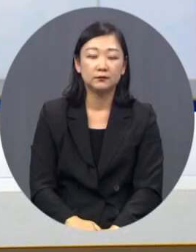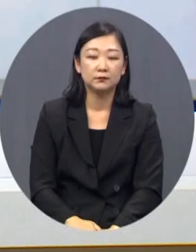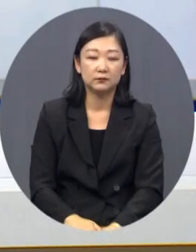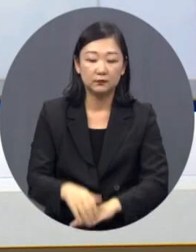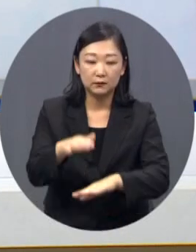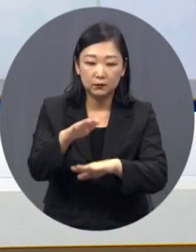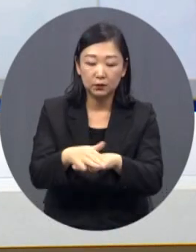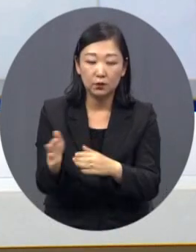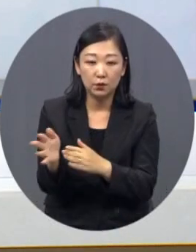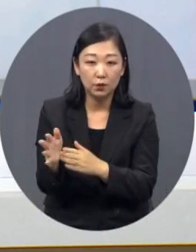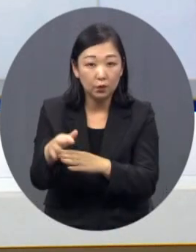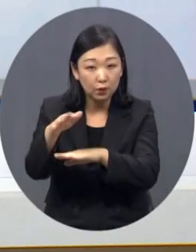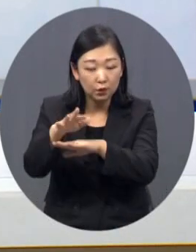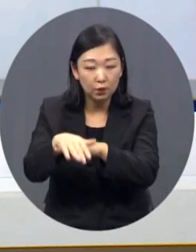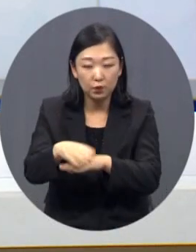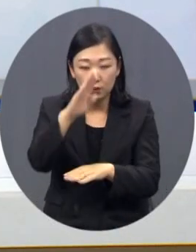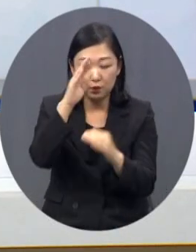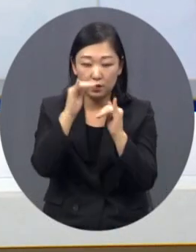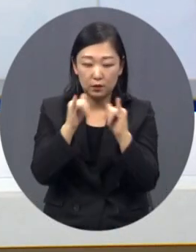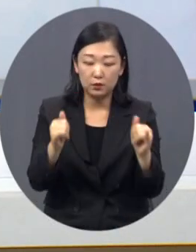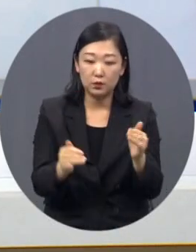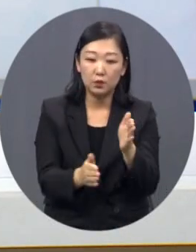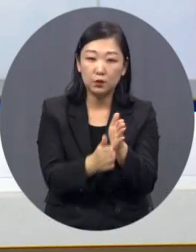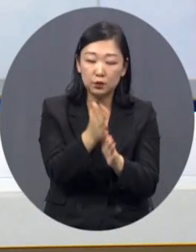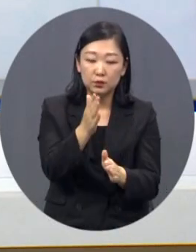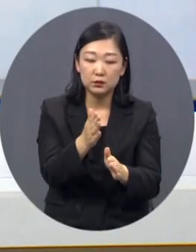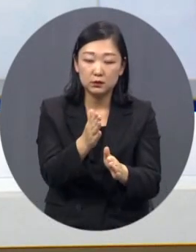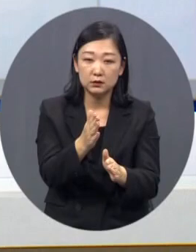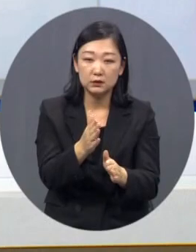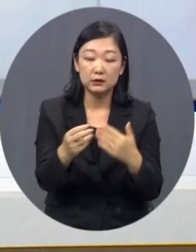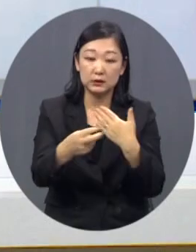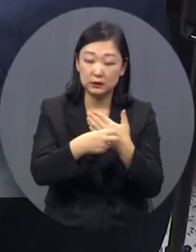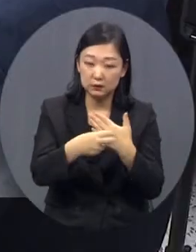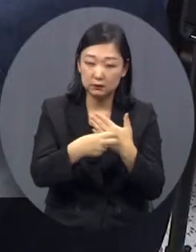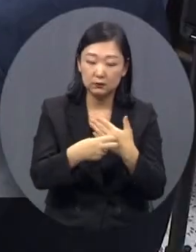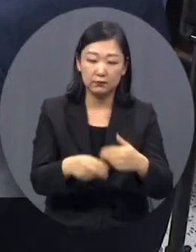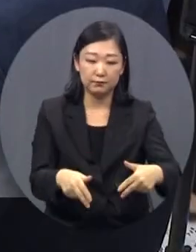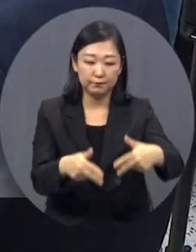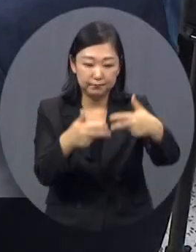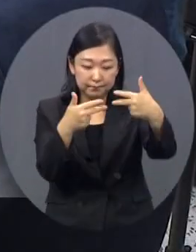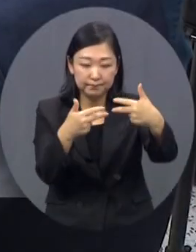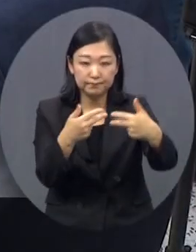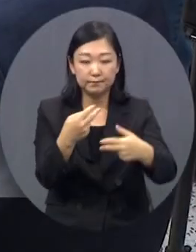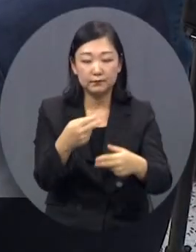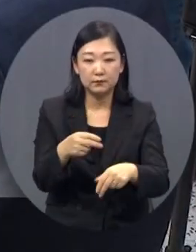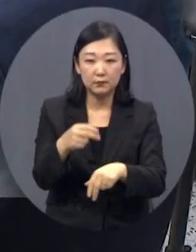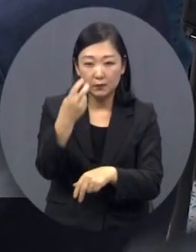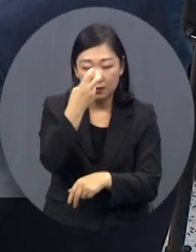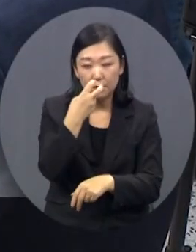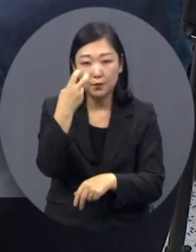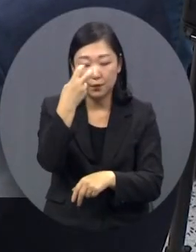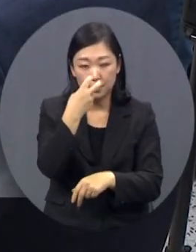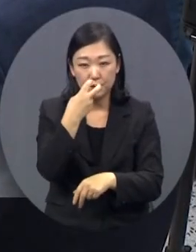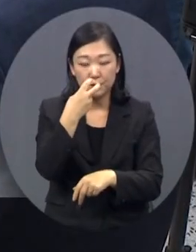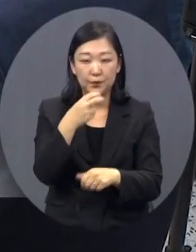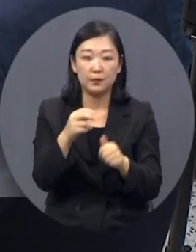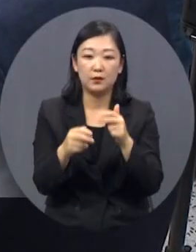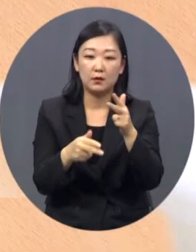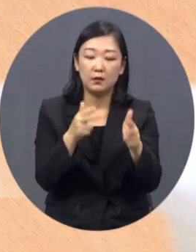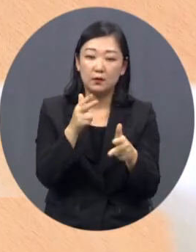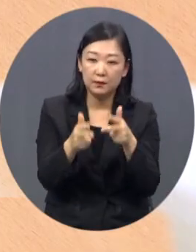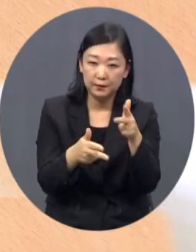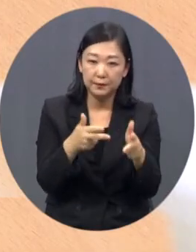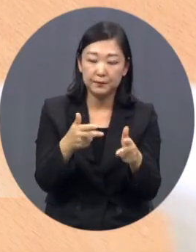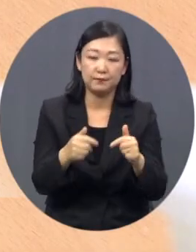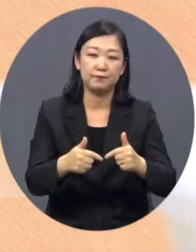농어촌 환자들을 도시지역 의료진이 화상 통신으로 진단하는 의료 취약 지원 원격 협진 사업이